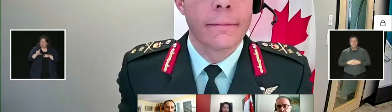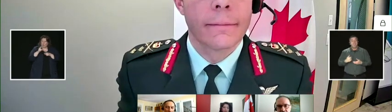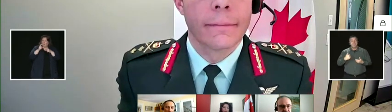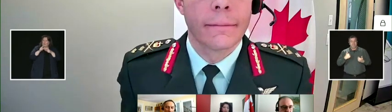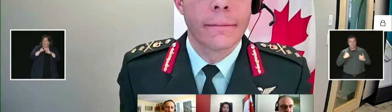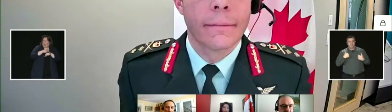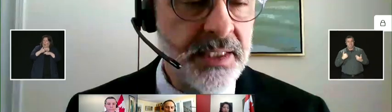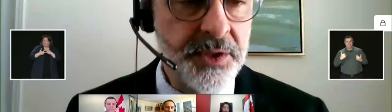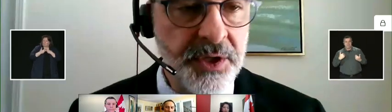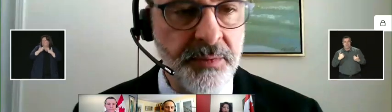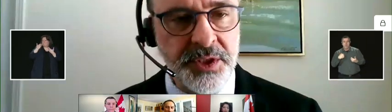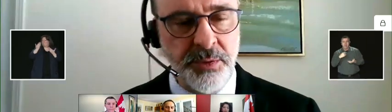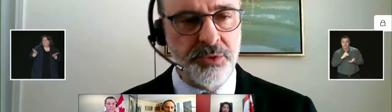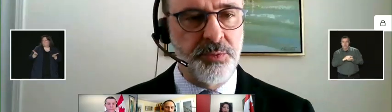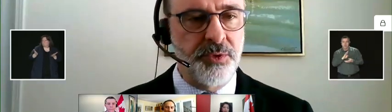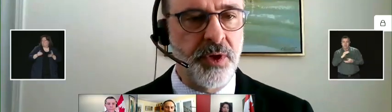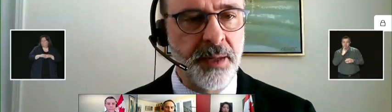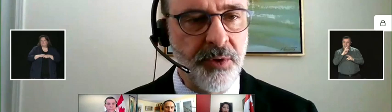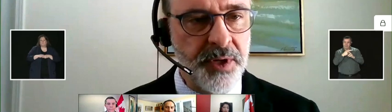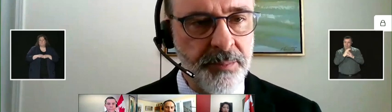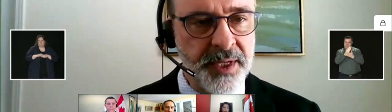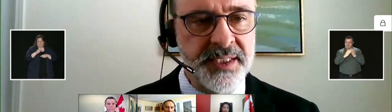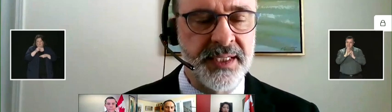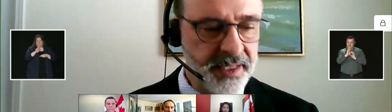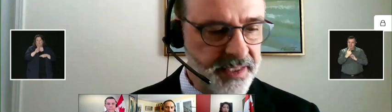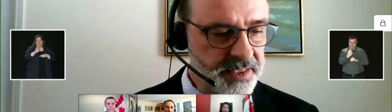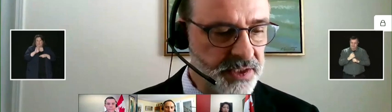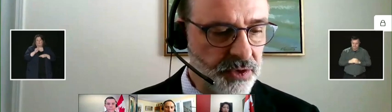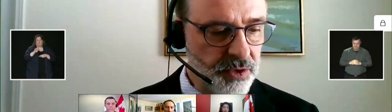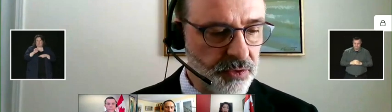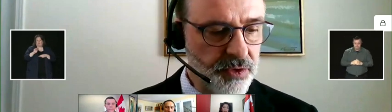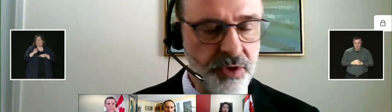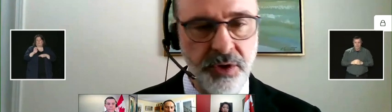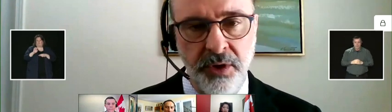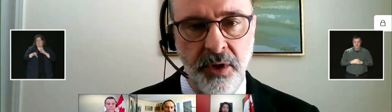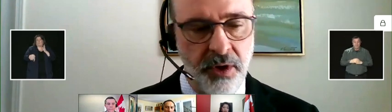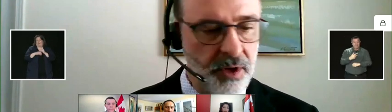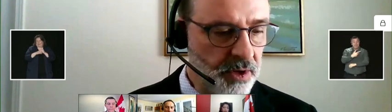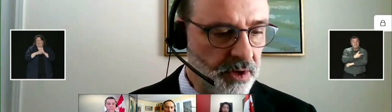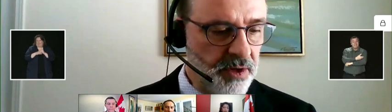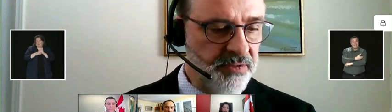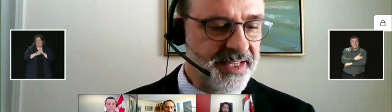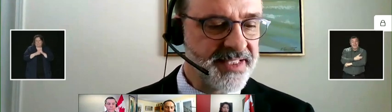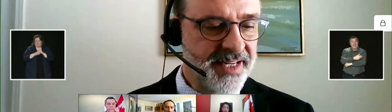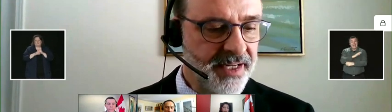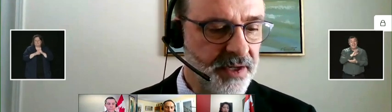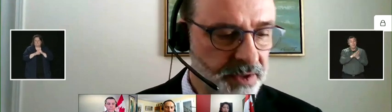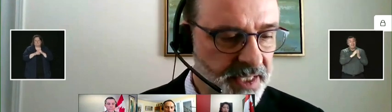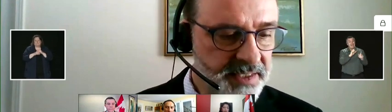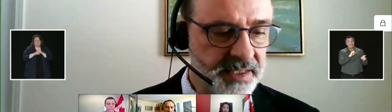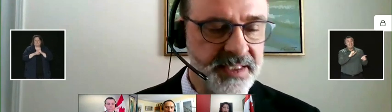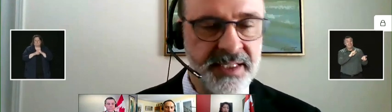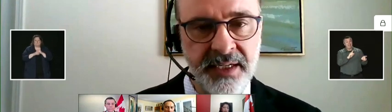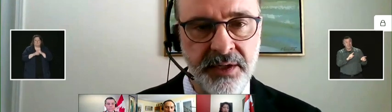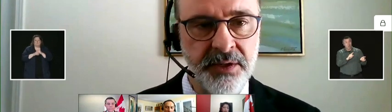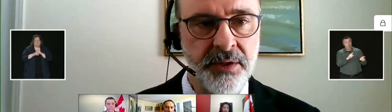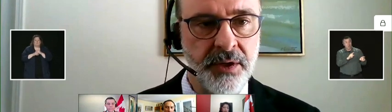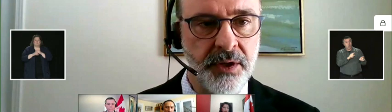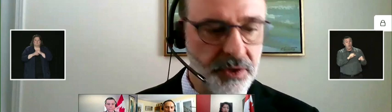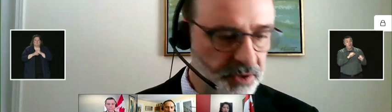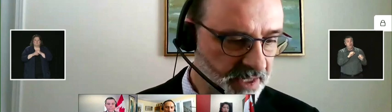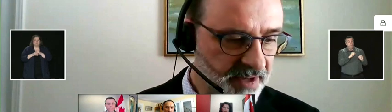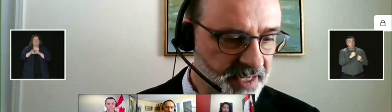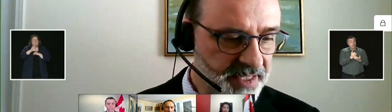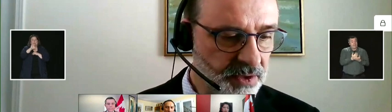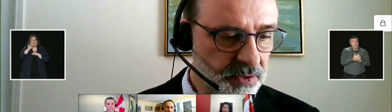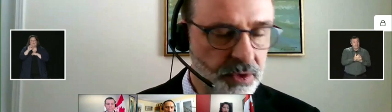Oui, merci. Ici le Dr Berthiaume. Je peux répondre en partie à la question. Donc, le vaccin d'AstraZeneca a